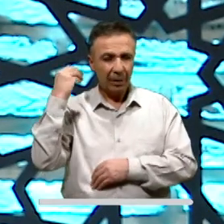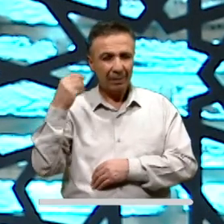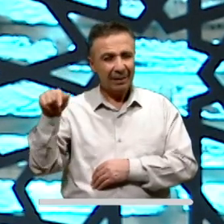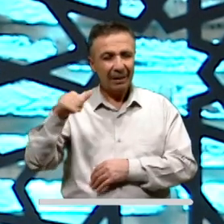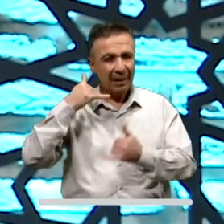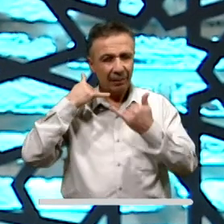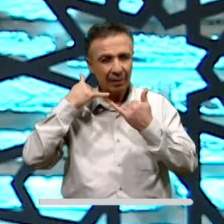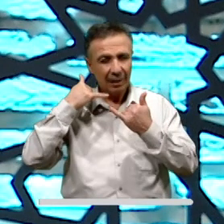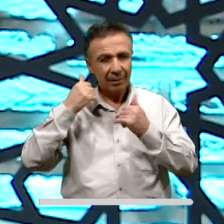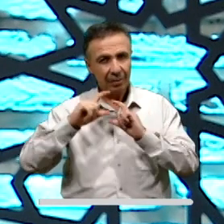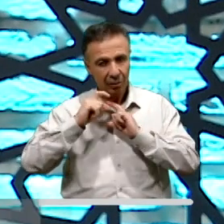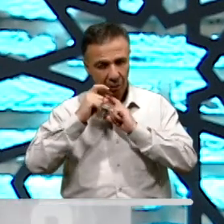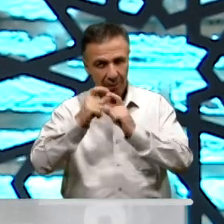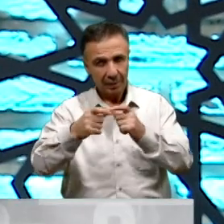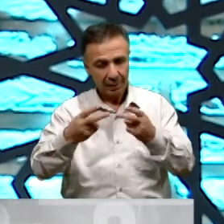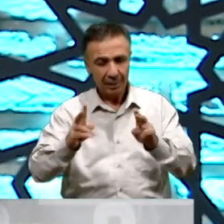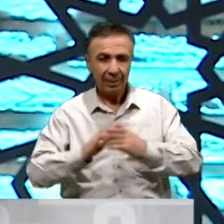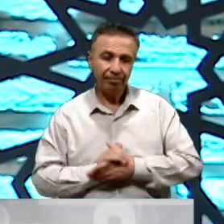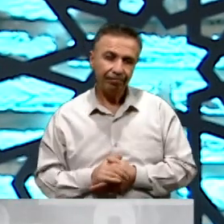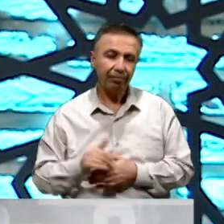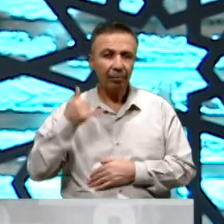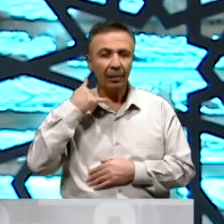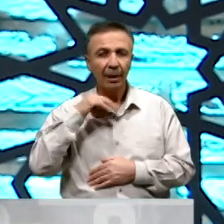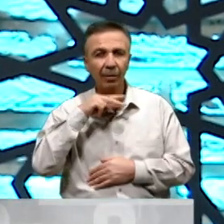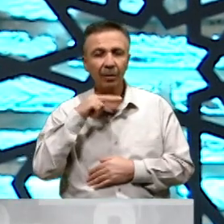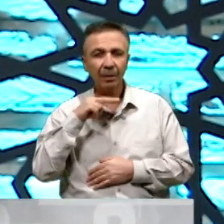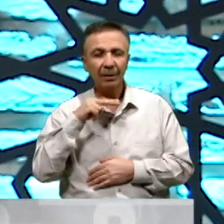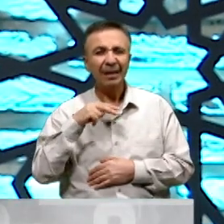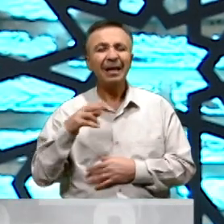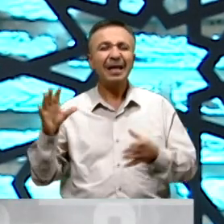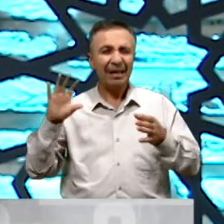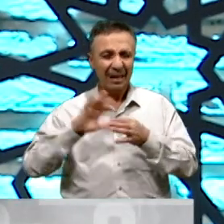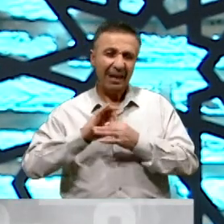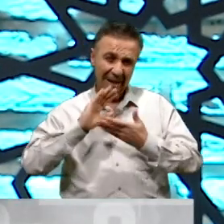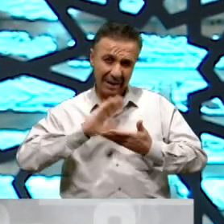bağlantısıyla sorularınızı sorabilirsiniz. 0312 alan koduyla